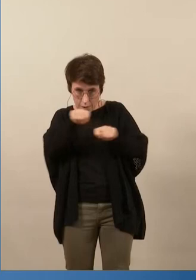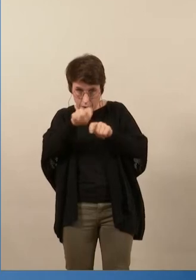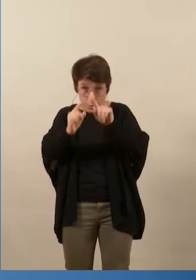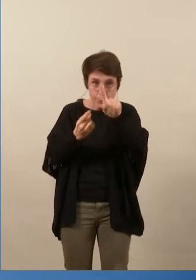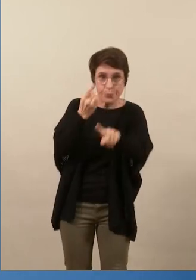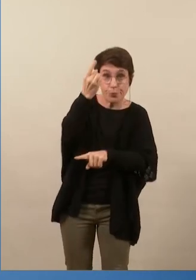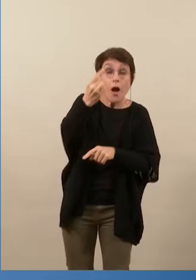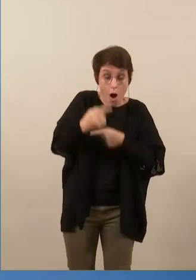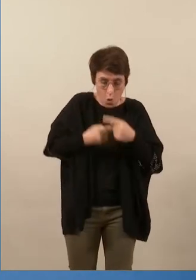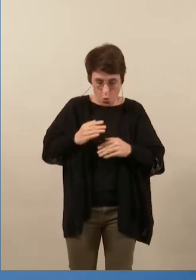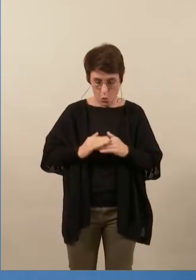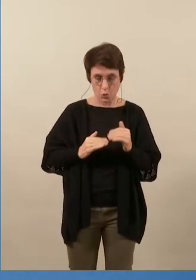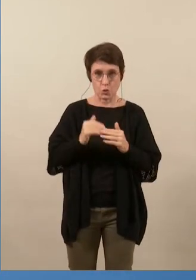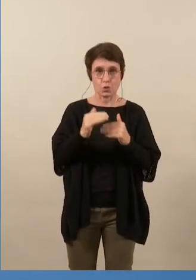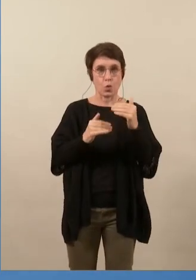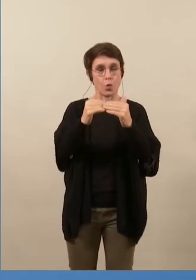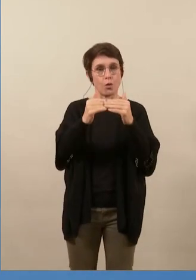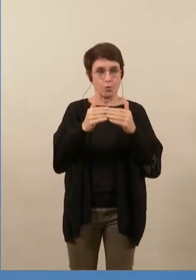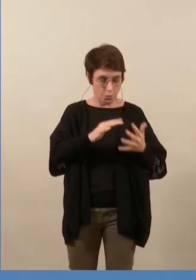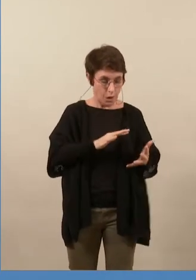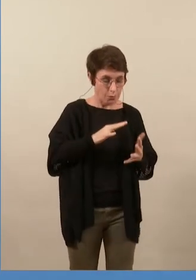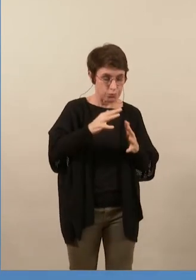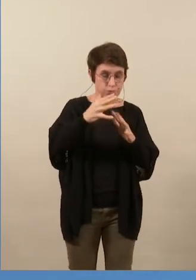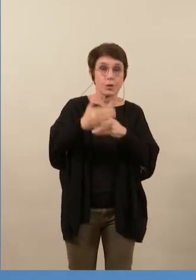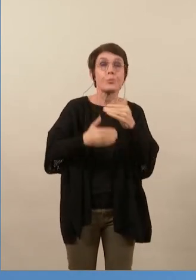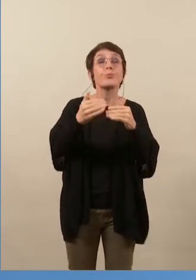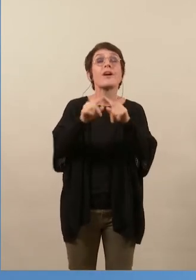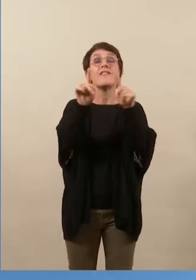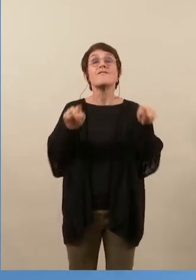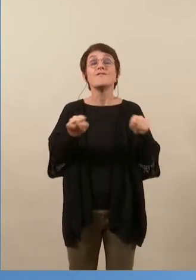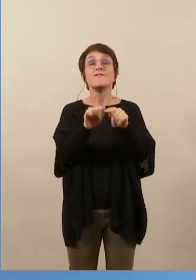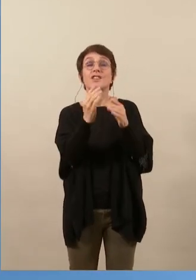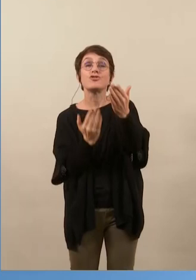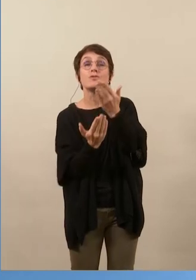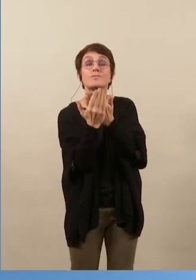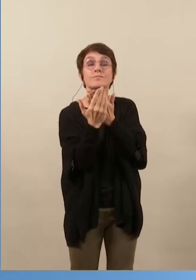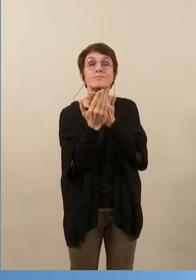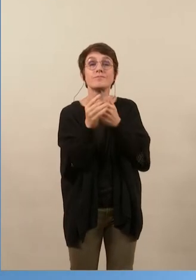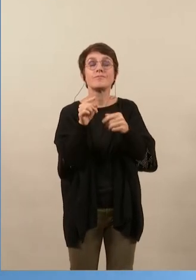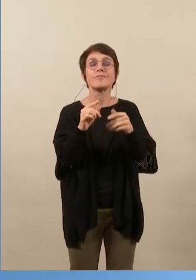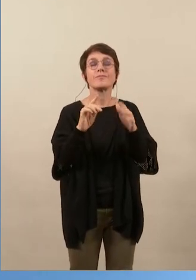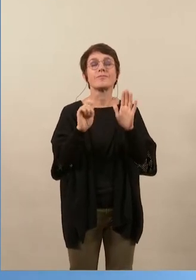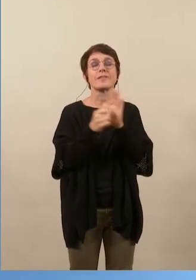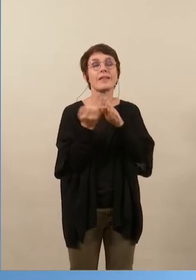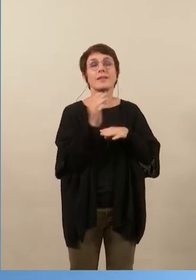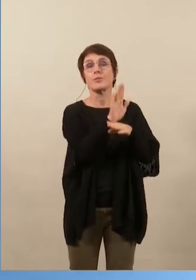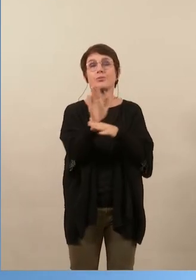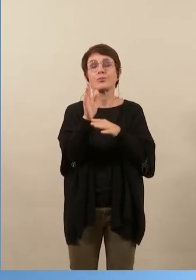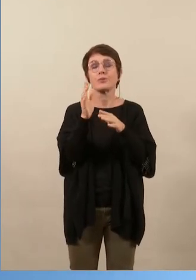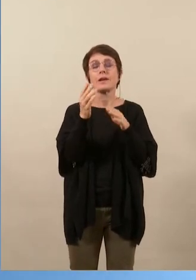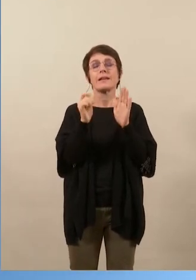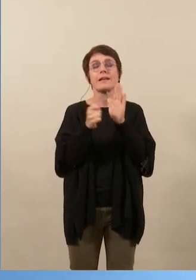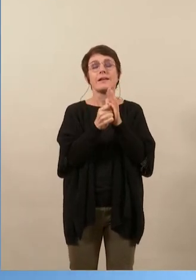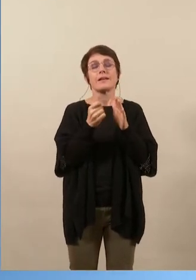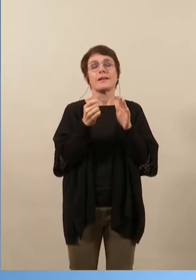construction mais nous avançons et les fiches les fiches que vous avez qui ont été présentées lors de la Bienale en transition donc que vous trouverez en fin du document vous en